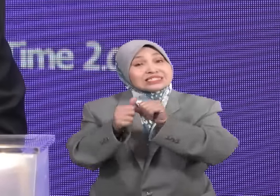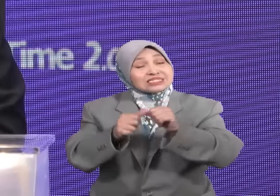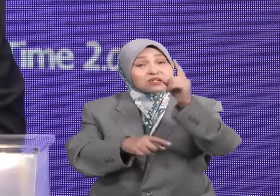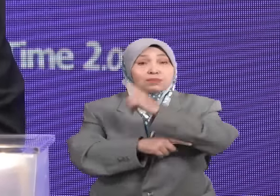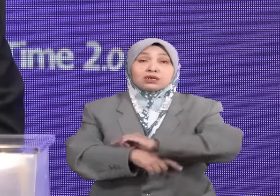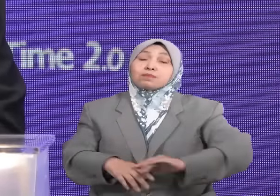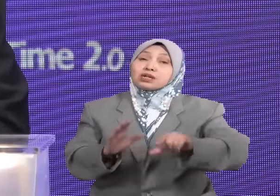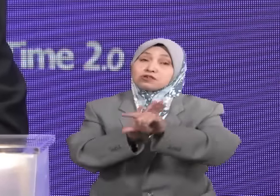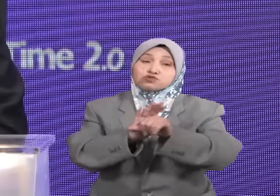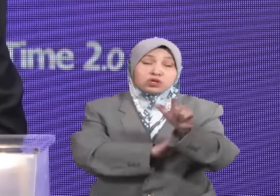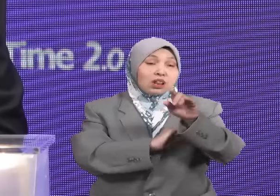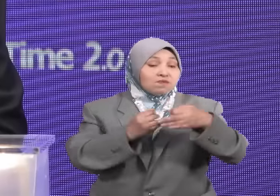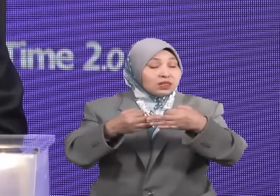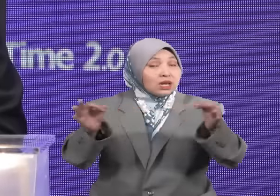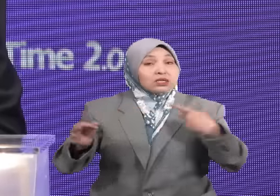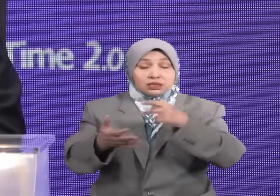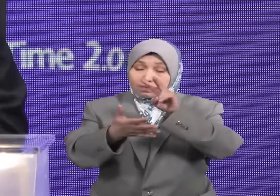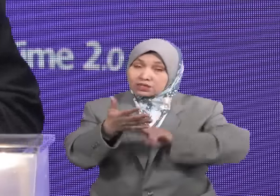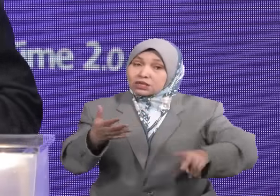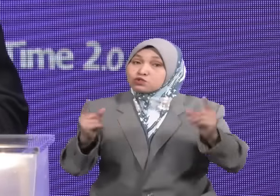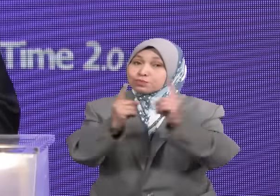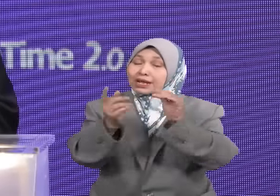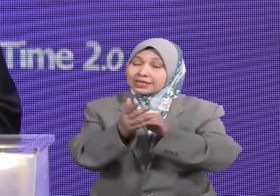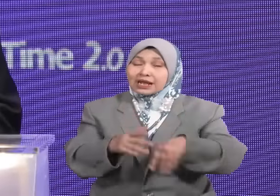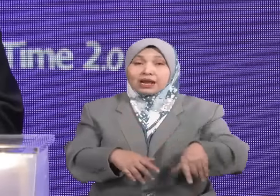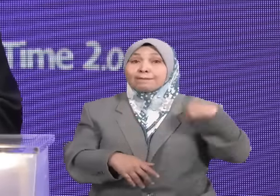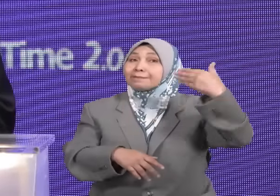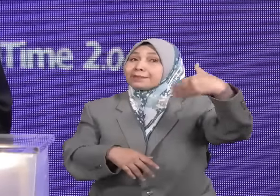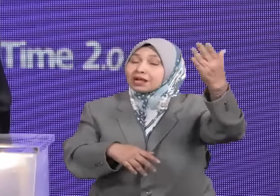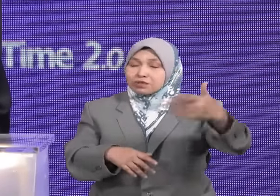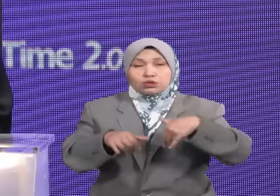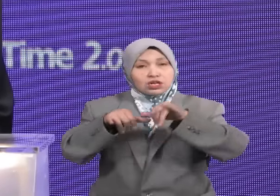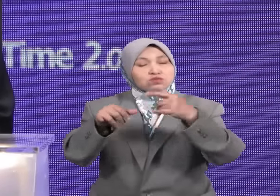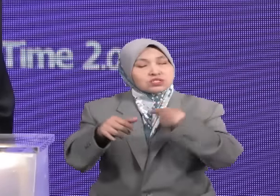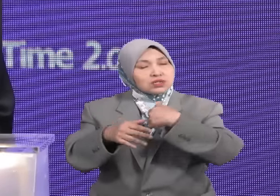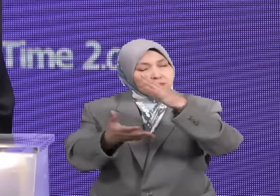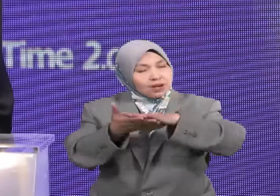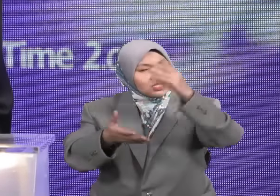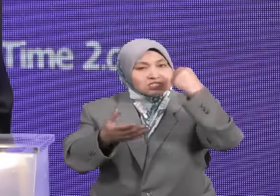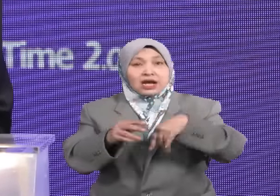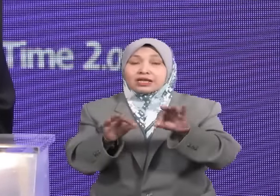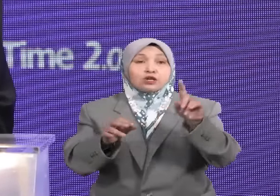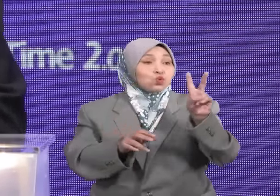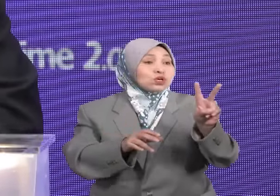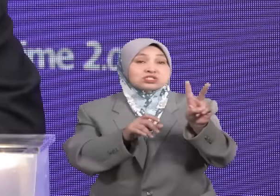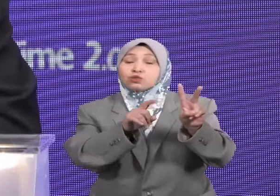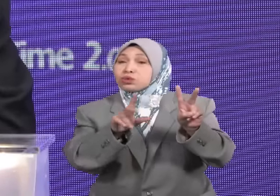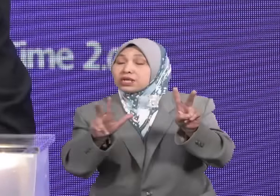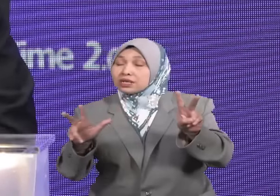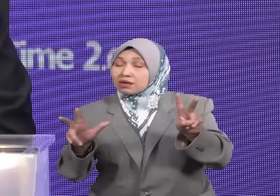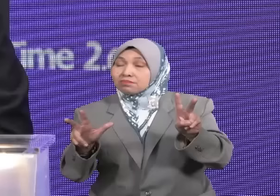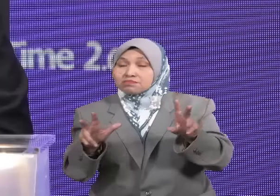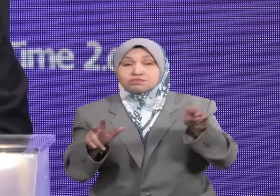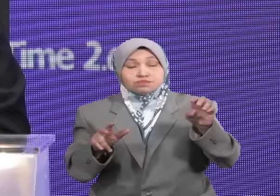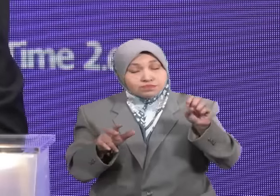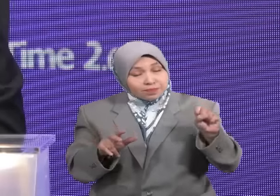pada surah Al-Fatihah yang kita bacakan. Kita bertemu lagi dalam siri akan datang untuk terus kita mendalami ayat 213 halaman 33 dalam My